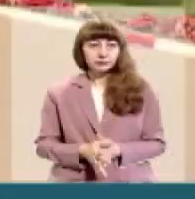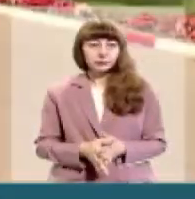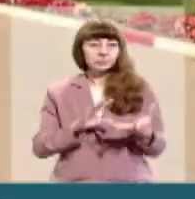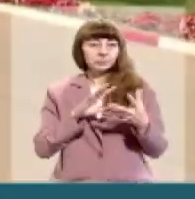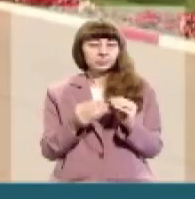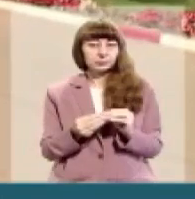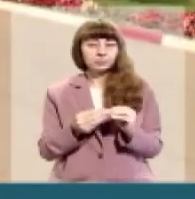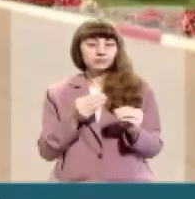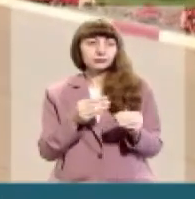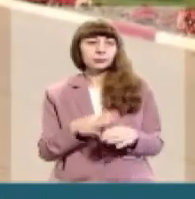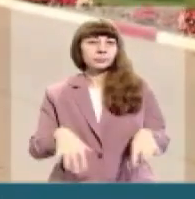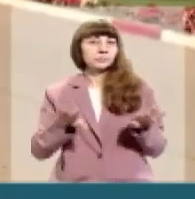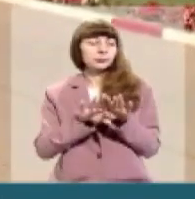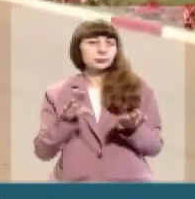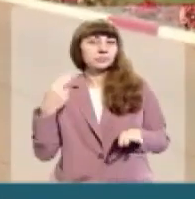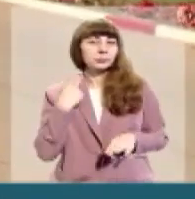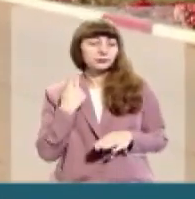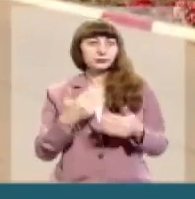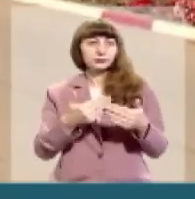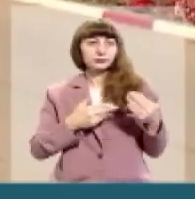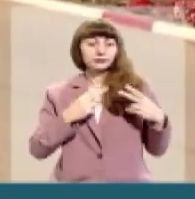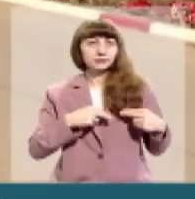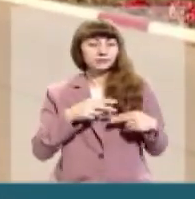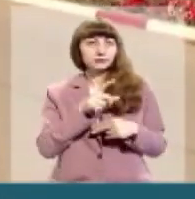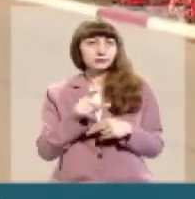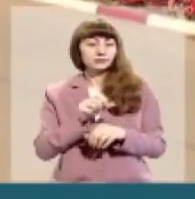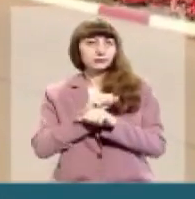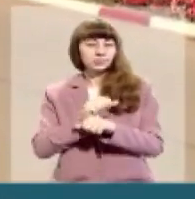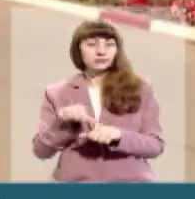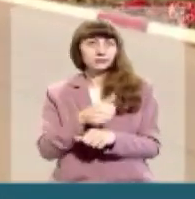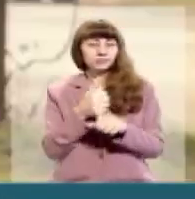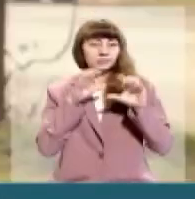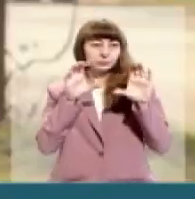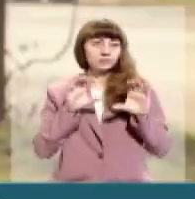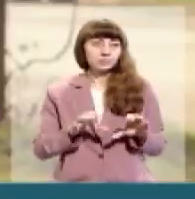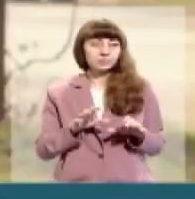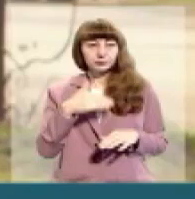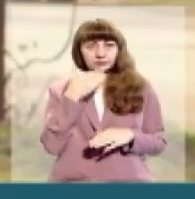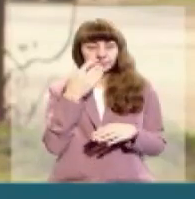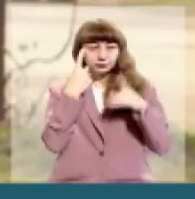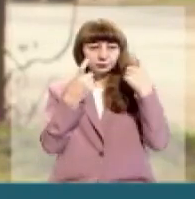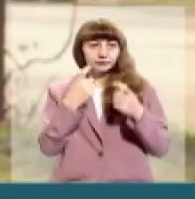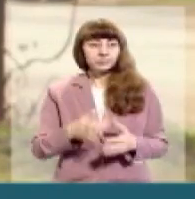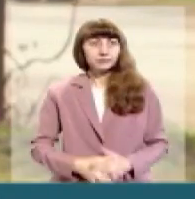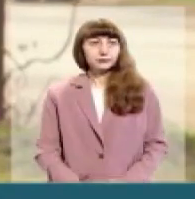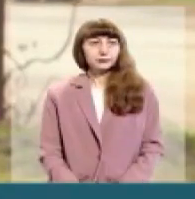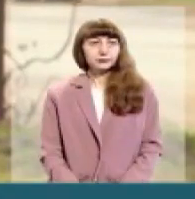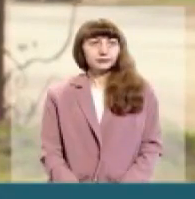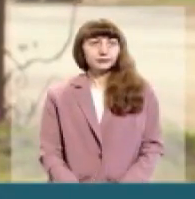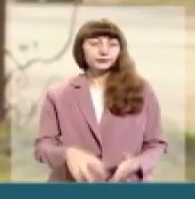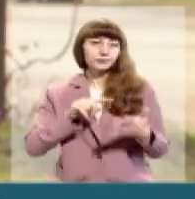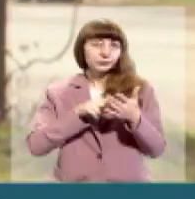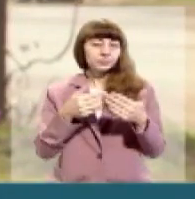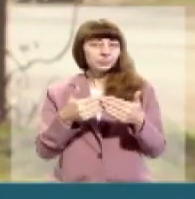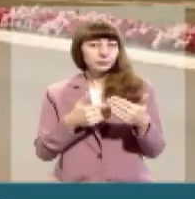олар конституциялық құқықтары қорғалды делінген хабарламада. Осы келеңсіздіктен кейін еңбек заңнамасы талаптарын бұзудың алдын алу